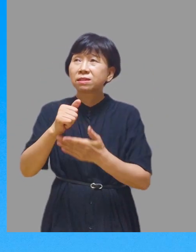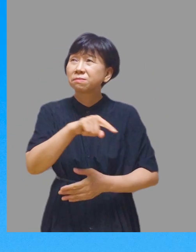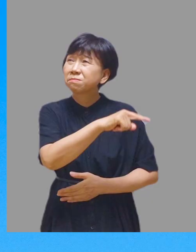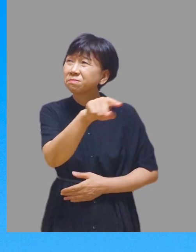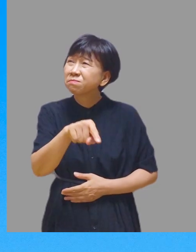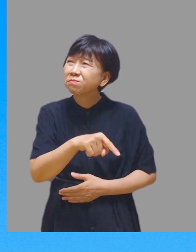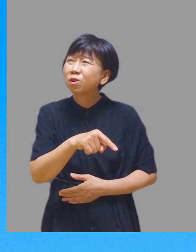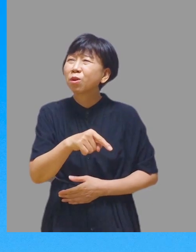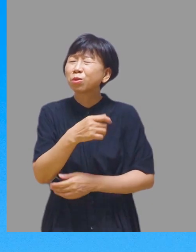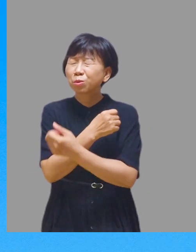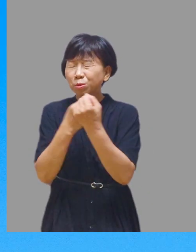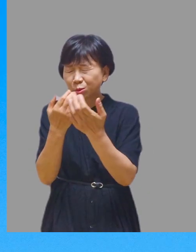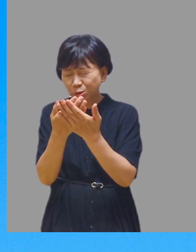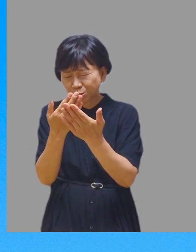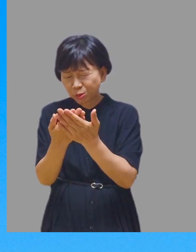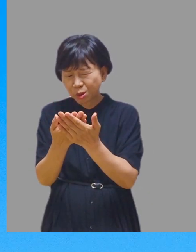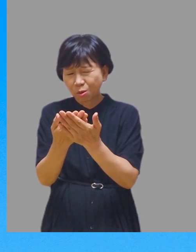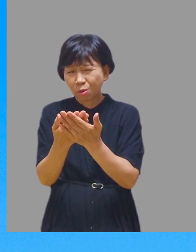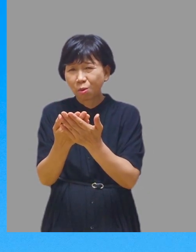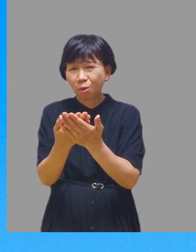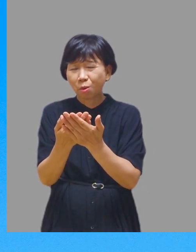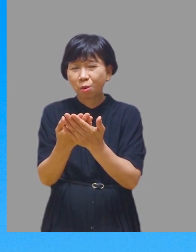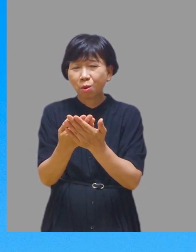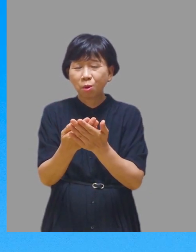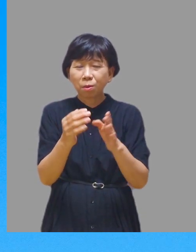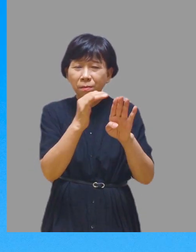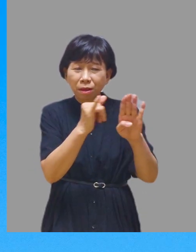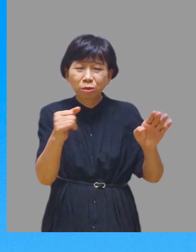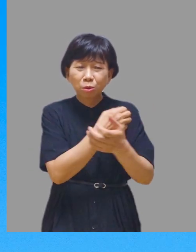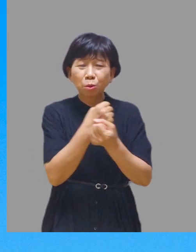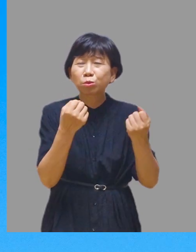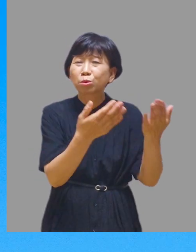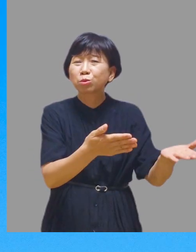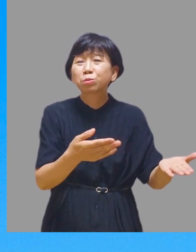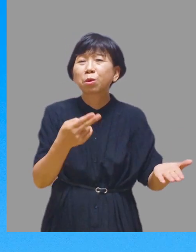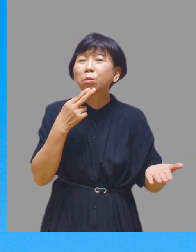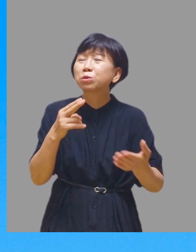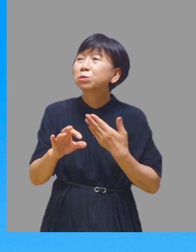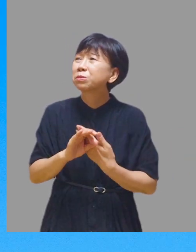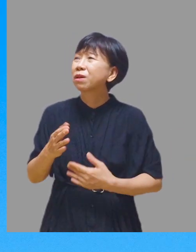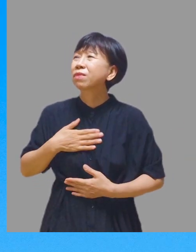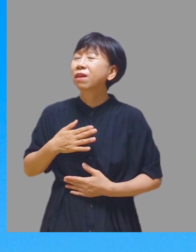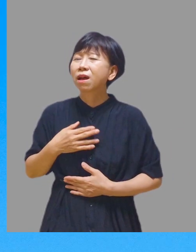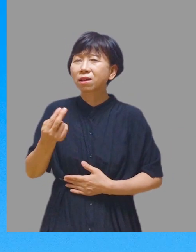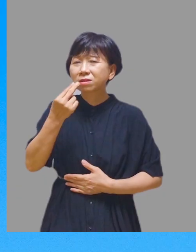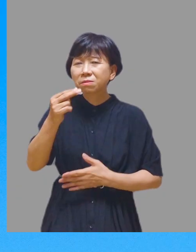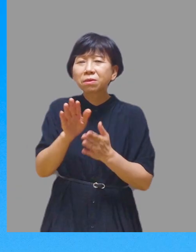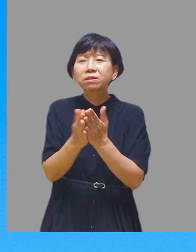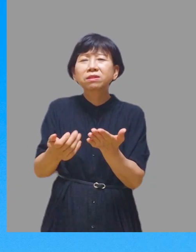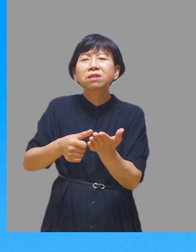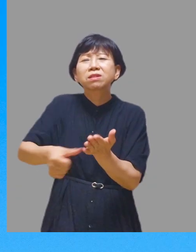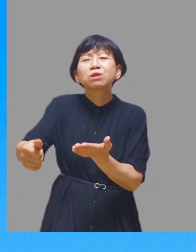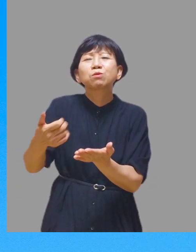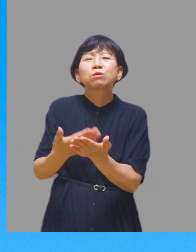용서해 주세요. 용서하지 않으실 거면 저를 생명책에서 지워주세요.